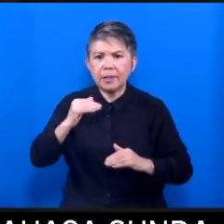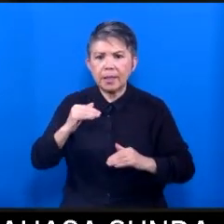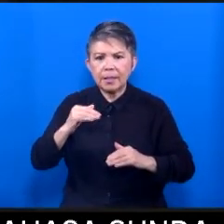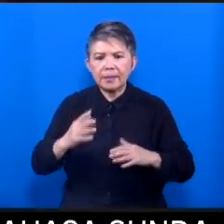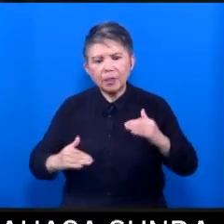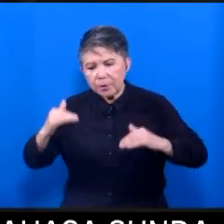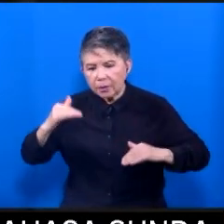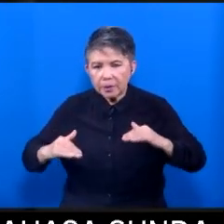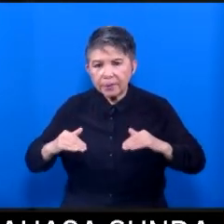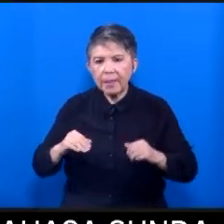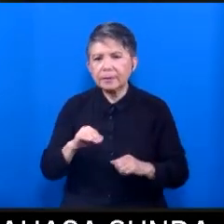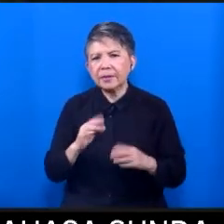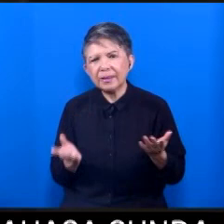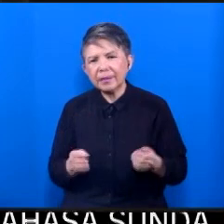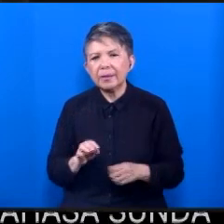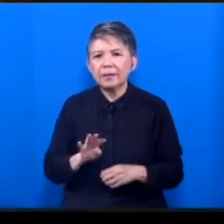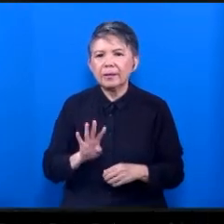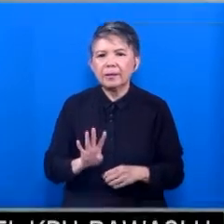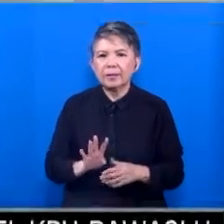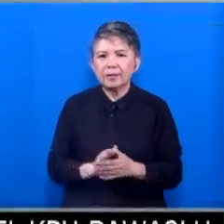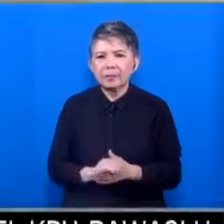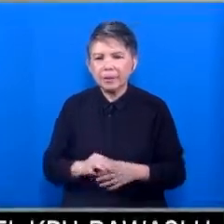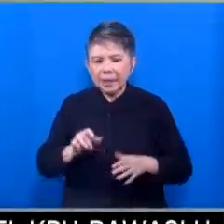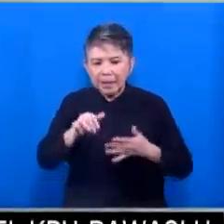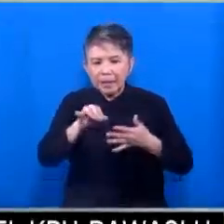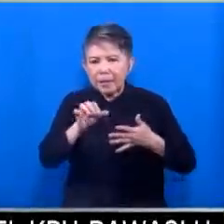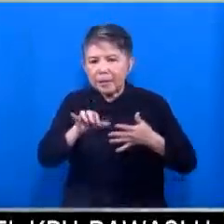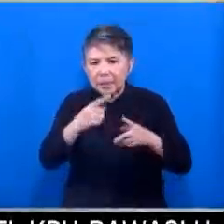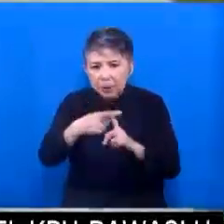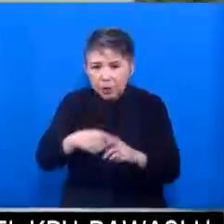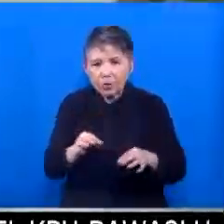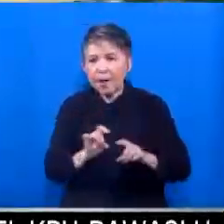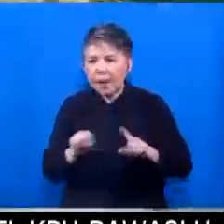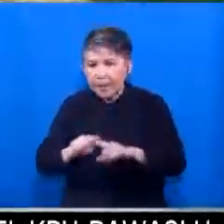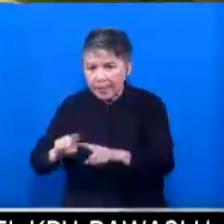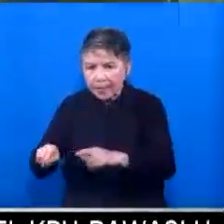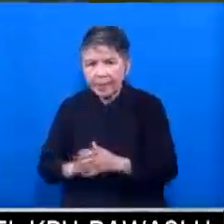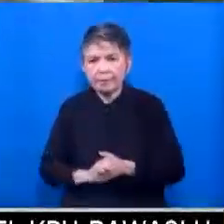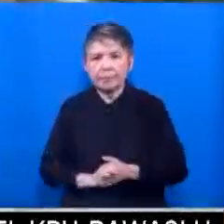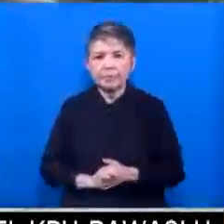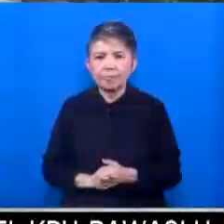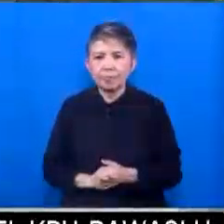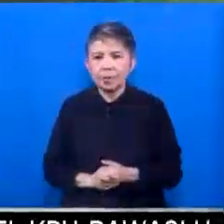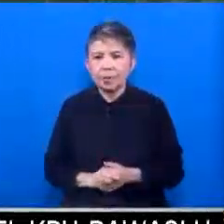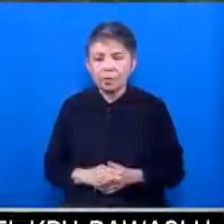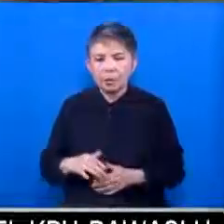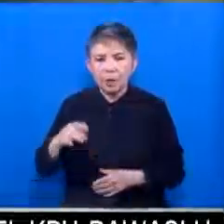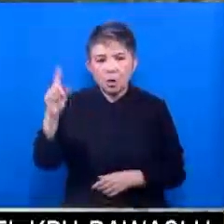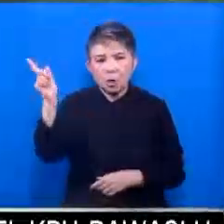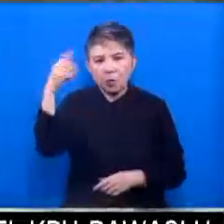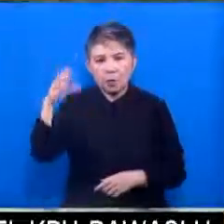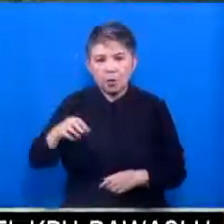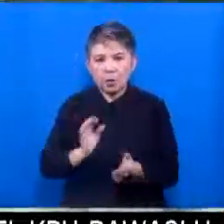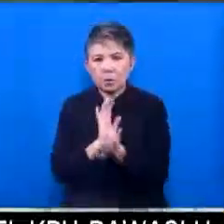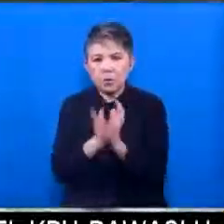peringkat ke-41 dan nomor 1 di Indonesia. Sebagai upaya menekan potensi kemacetan, pemerintah kota Surabaya